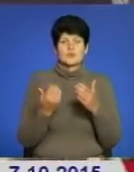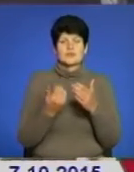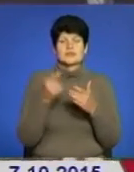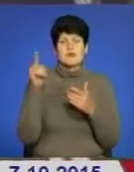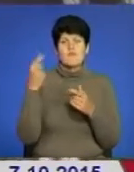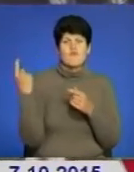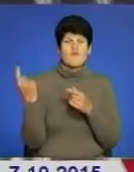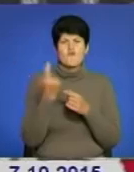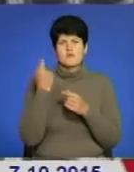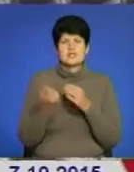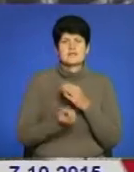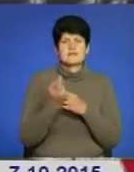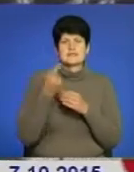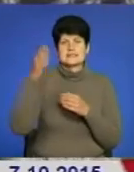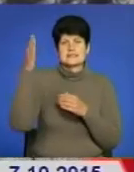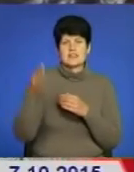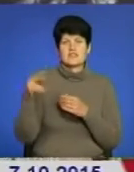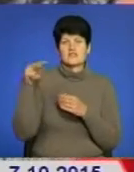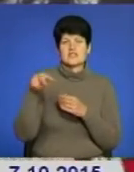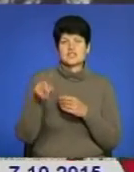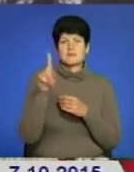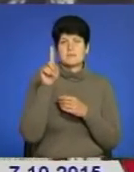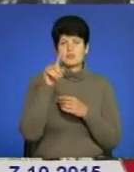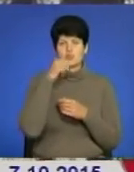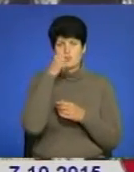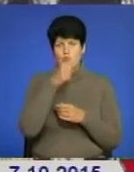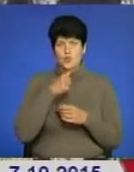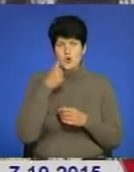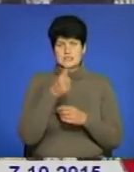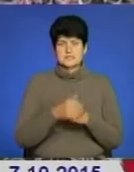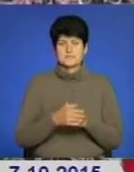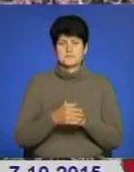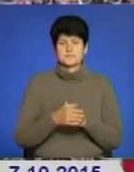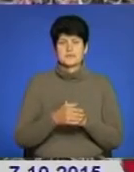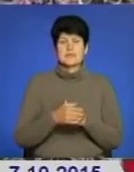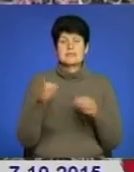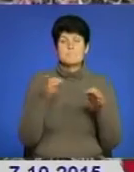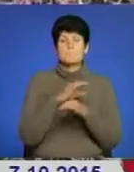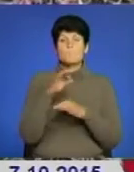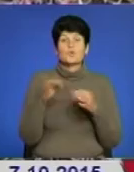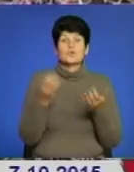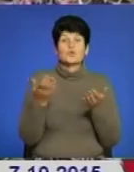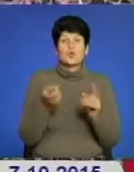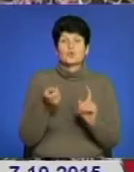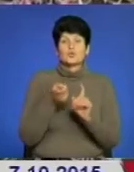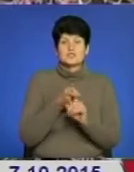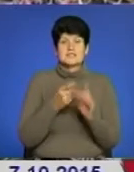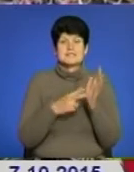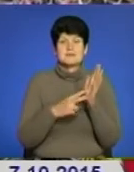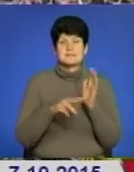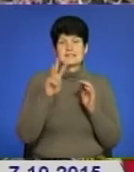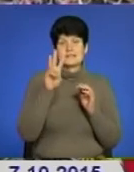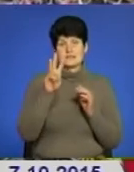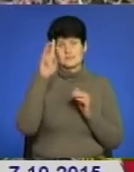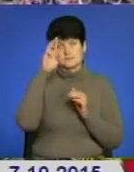Там вперше з'явилася така стіна у 2001 році. Інтерактивний проект, який до якого долучилися 73